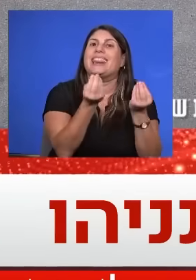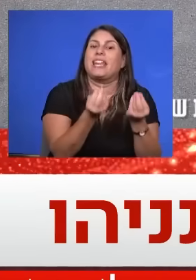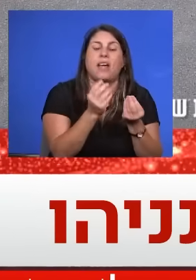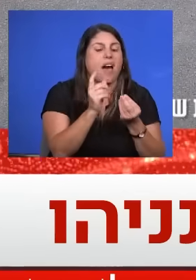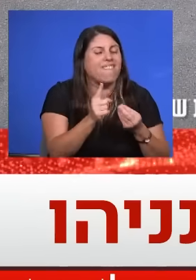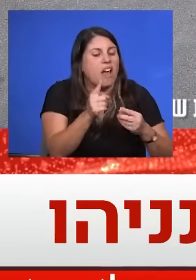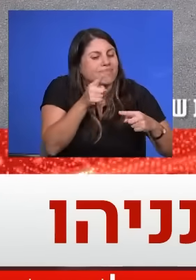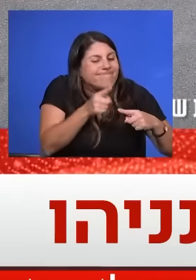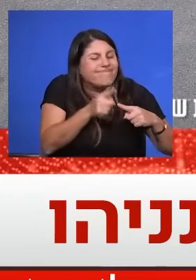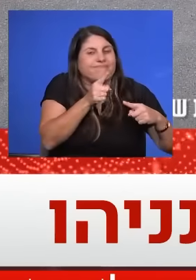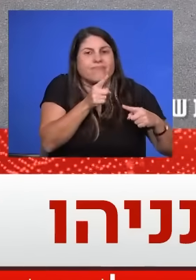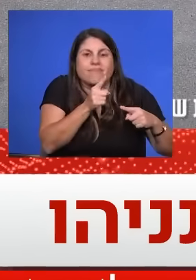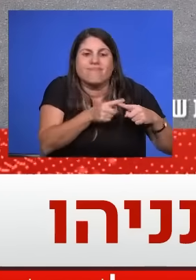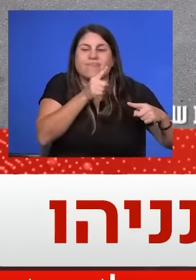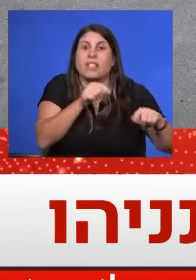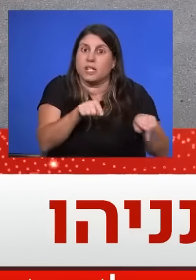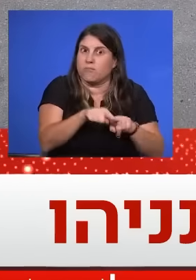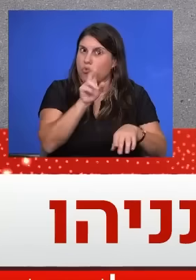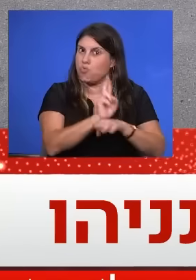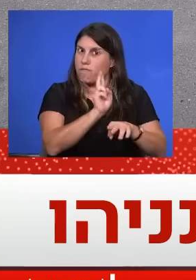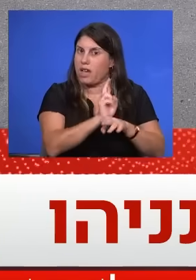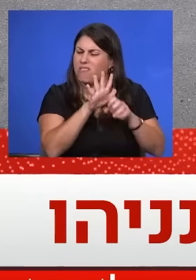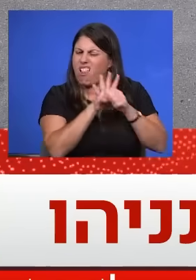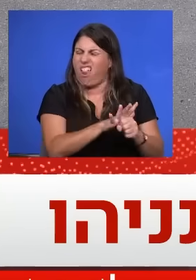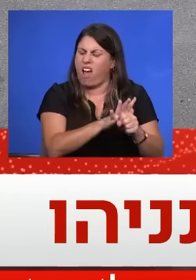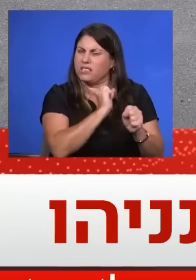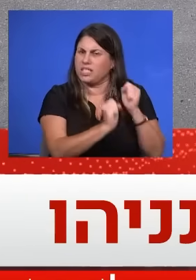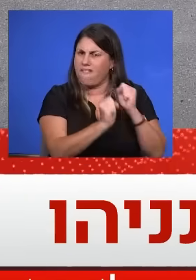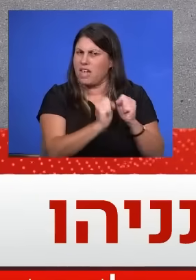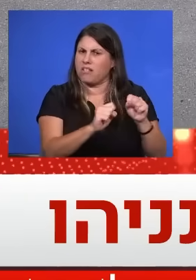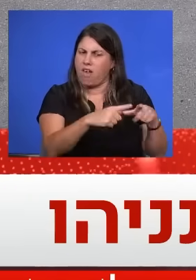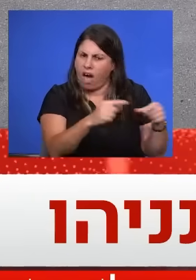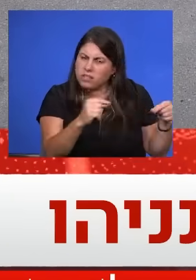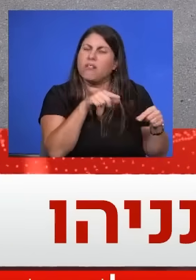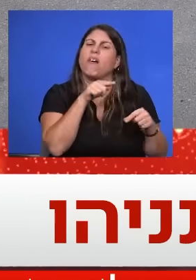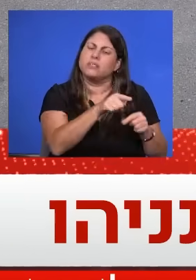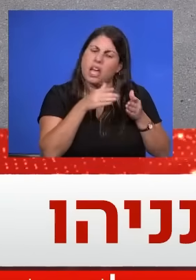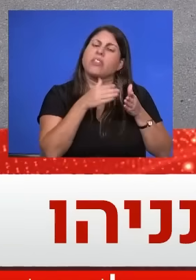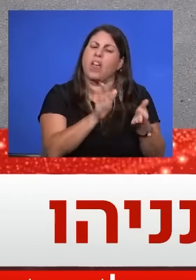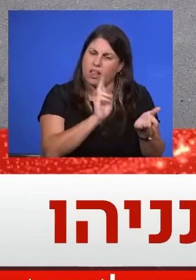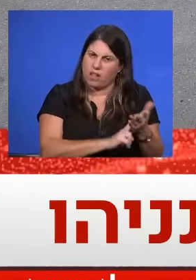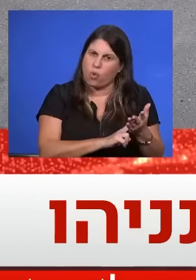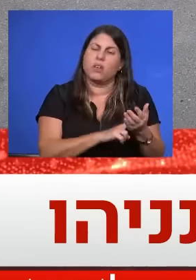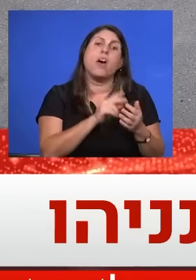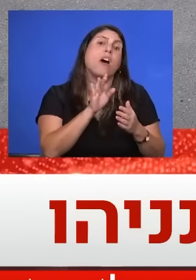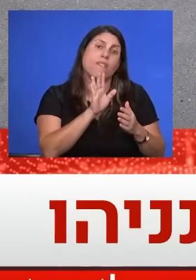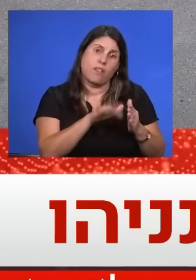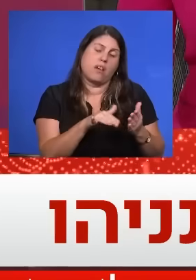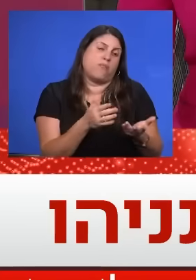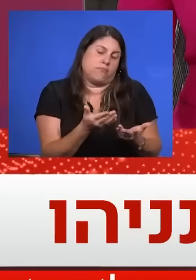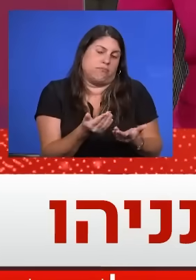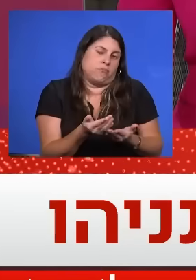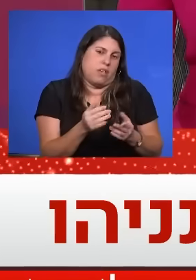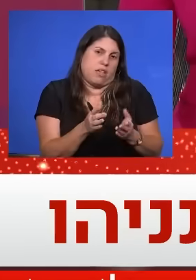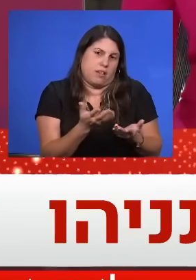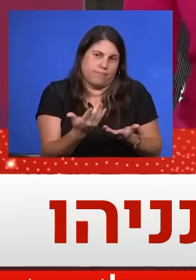על לחץ מאוד כבד בעזה, היא תהיה הדרך הנכונה וגם החסכונית מבחינתנו, בוודאי בחיי האדם שלנו. כן, גיורא, רושם עלה